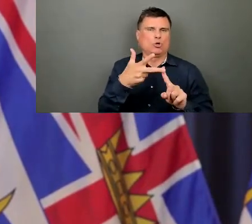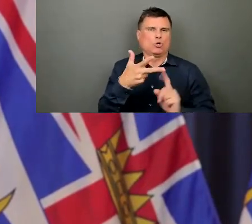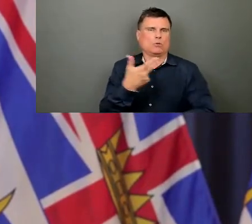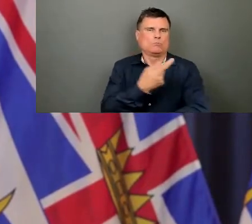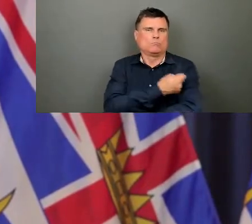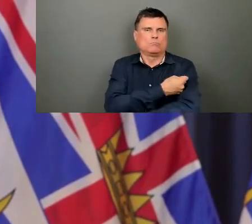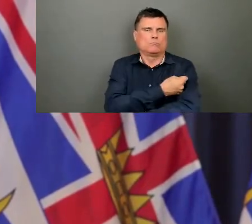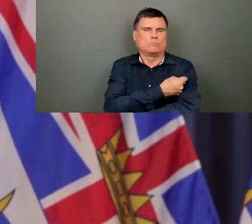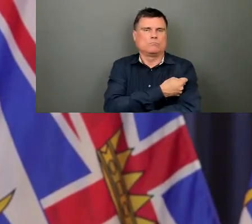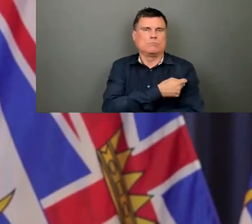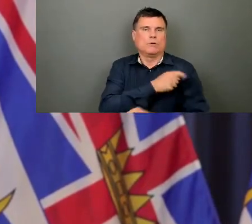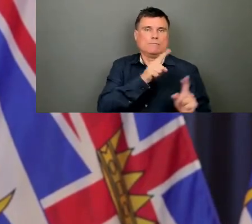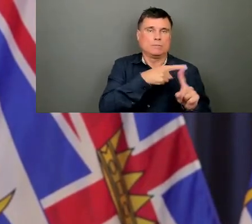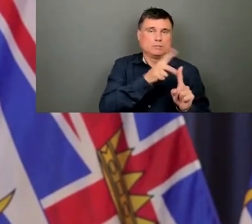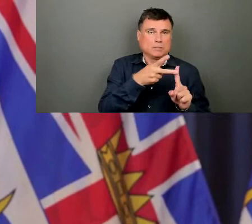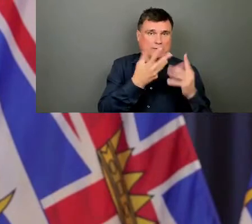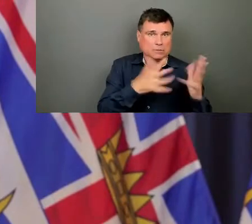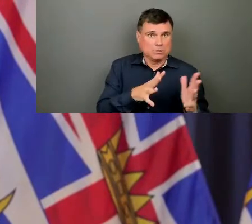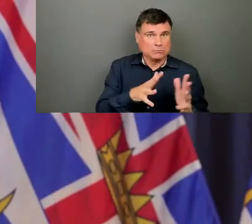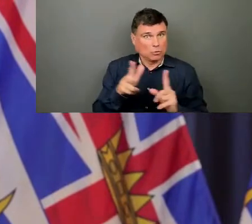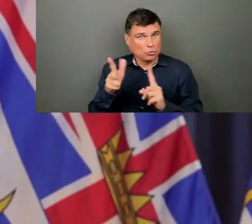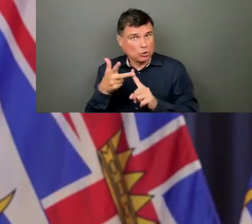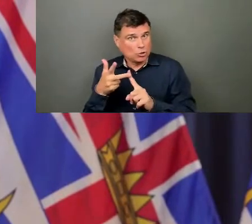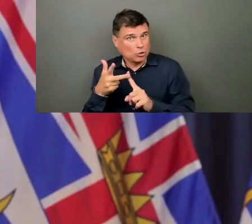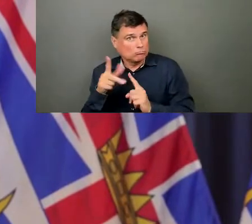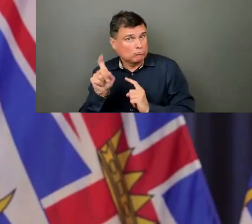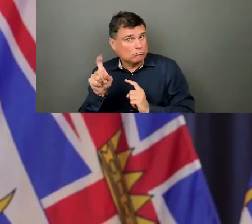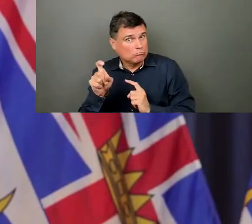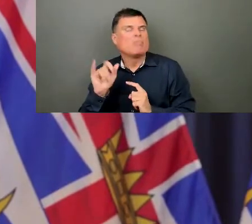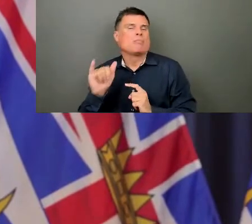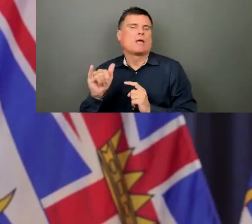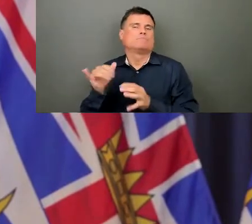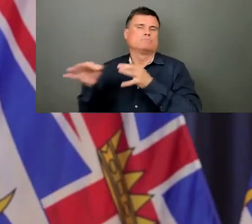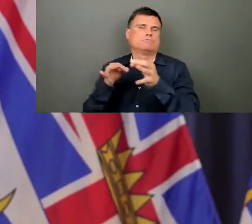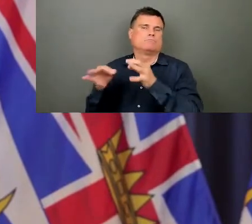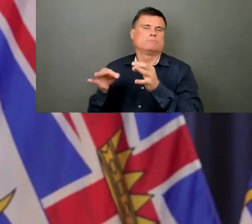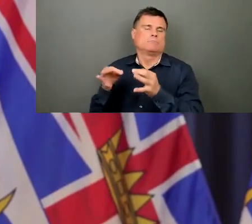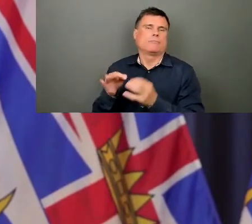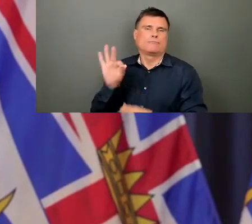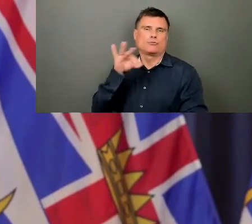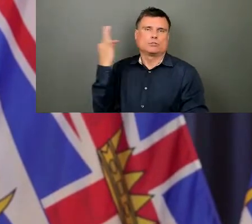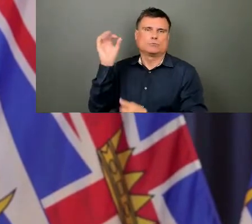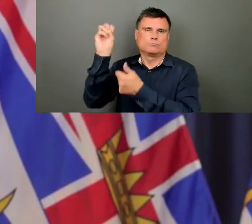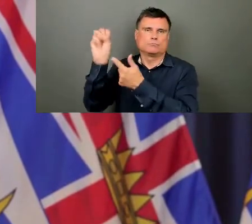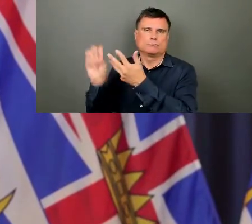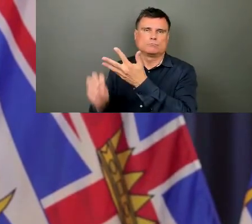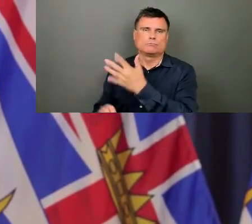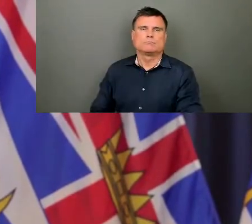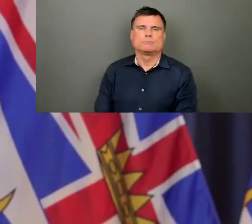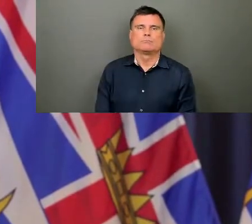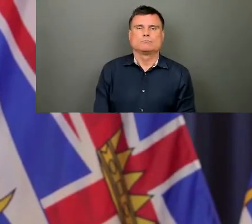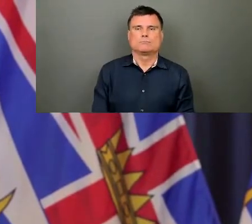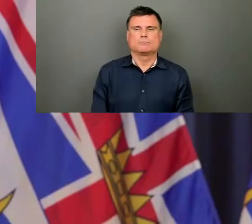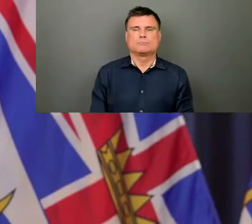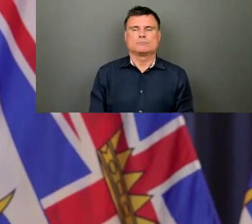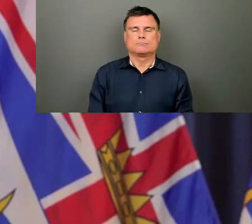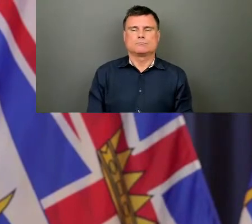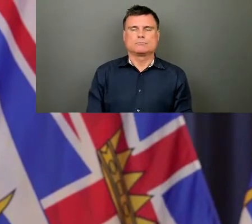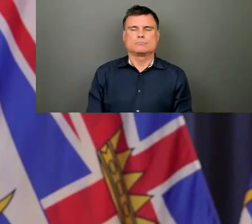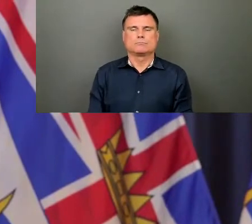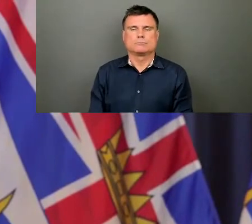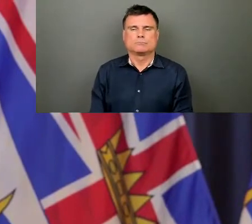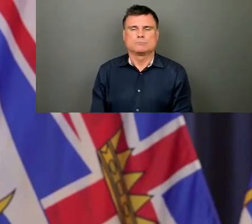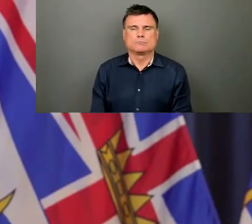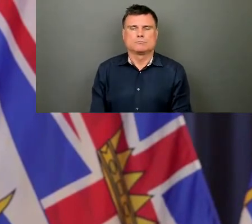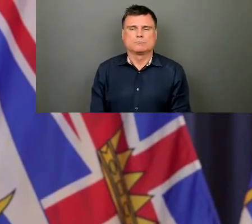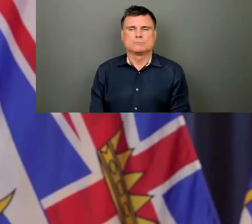On va suivre l'évidence, bien entendu. Mais ce qui est important, je pense, c'est qu'ici en Colombie-Britannique, on est prêt à